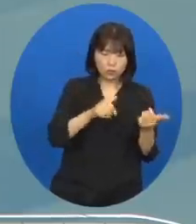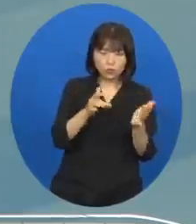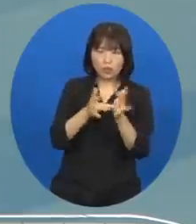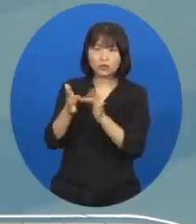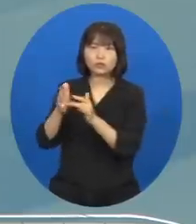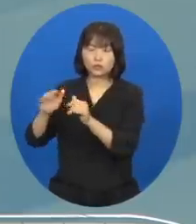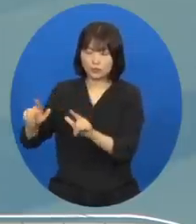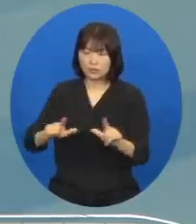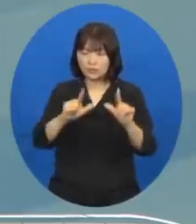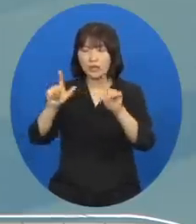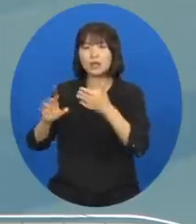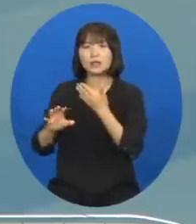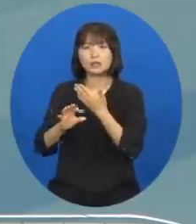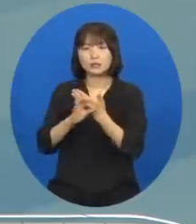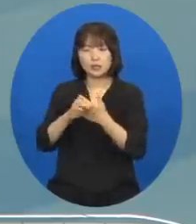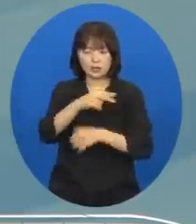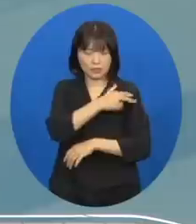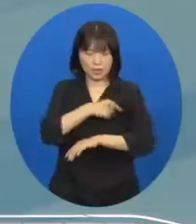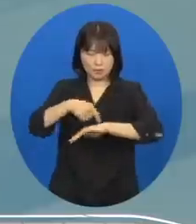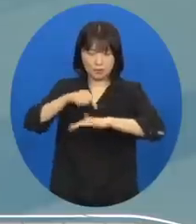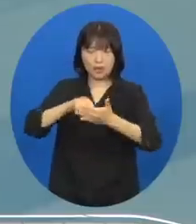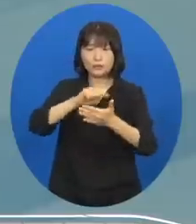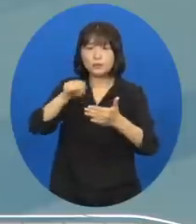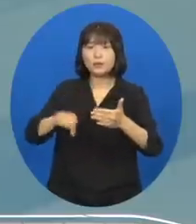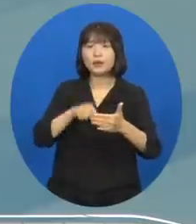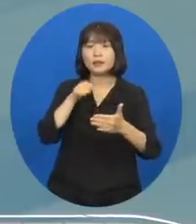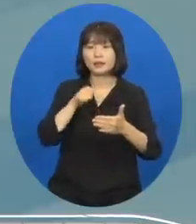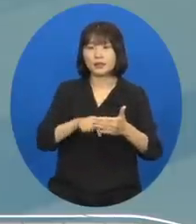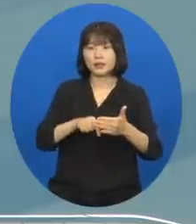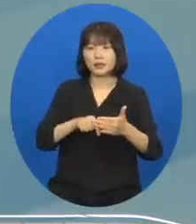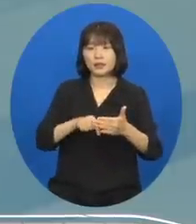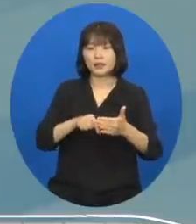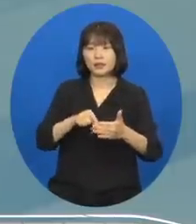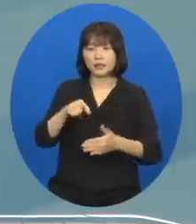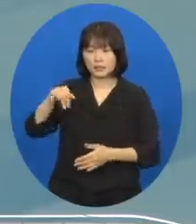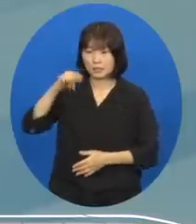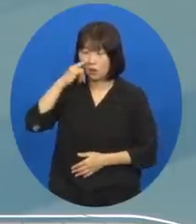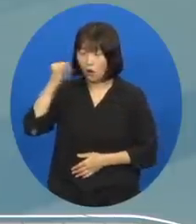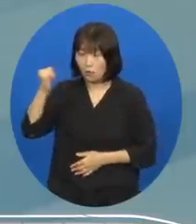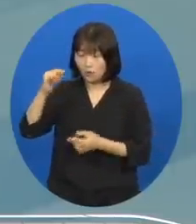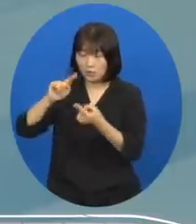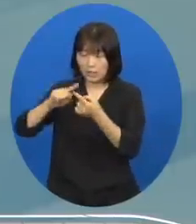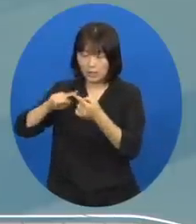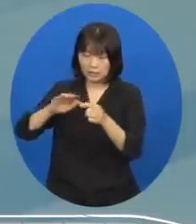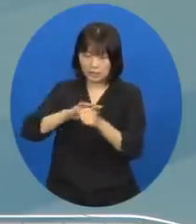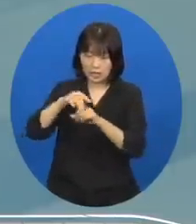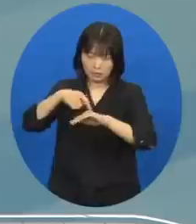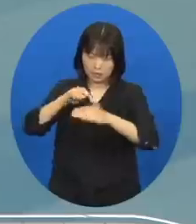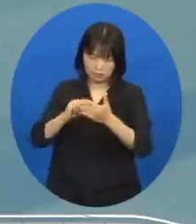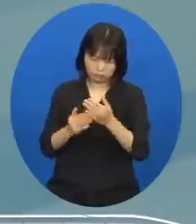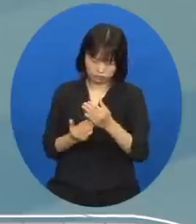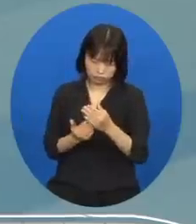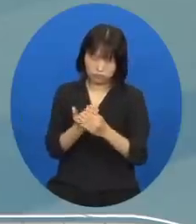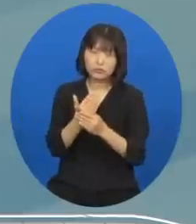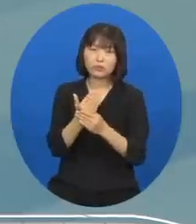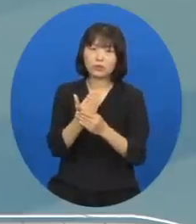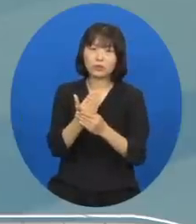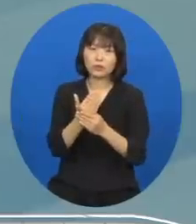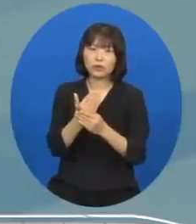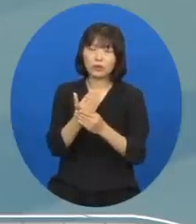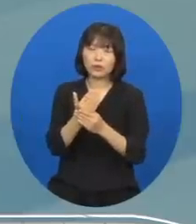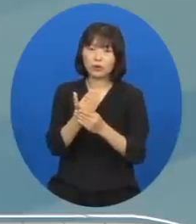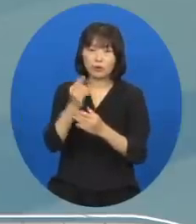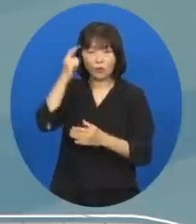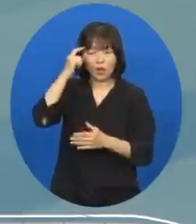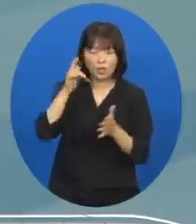집사님 마음 안에 그 어머니, 시어머니에 대한 사랑의 마음이 일어납니다. 예수님으로 사는